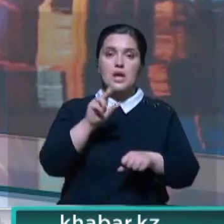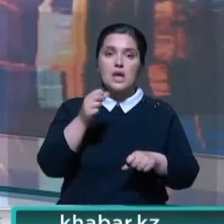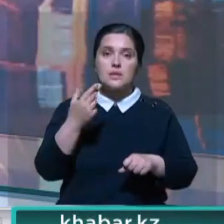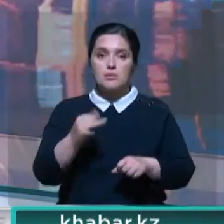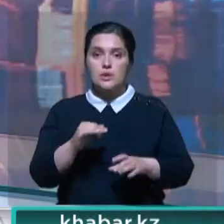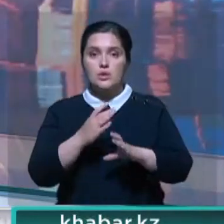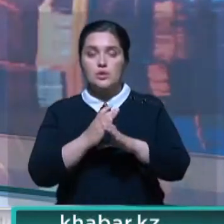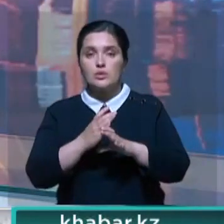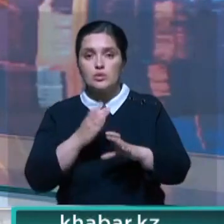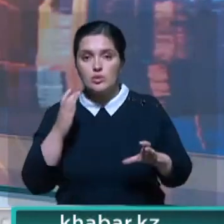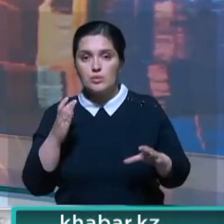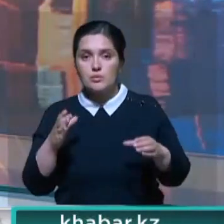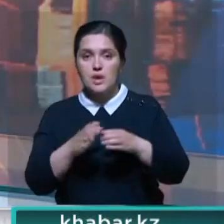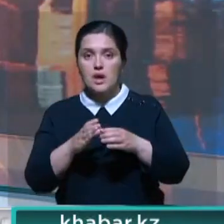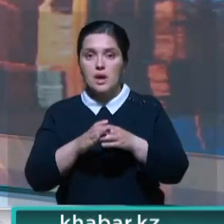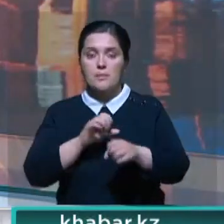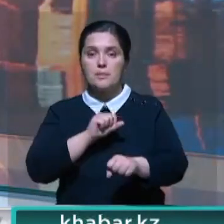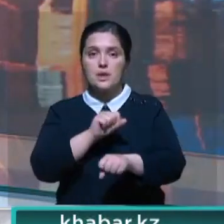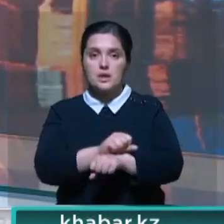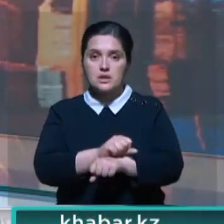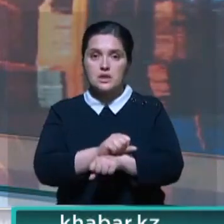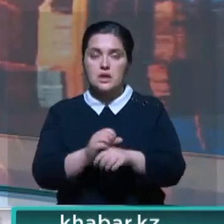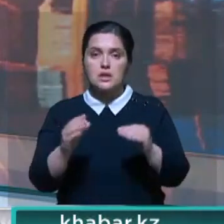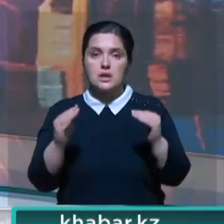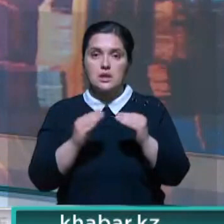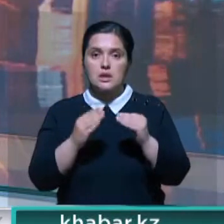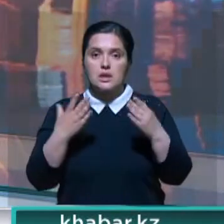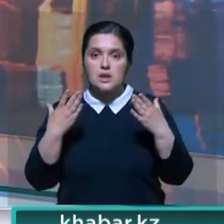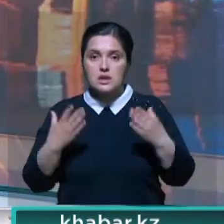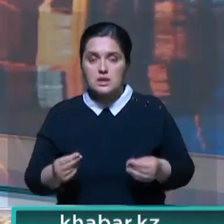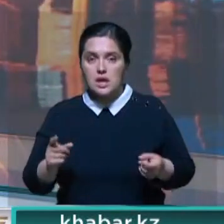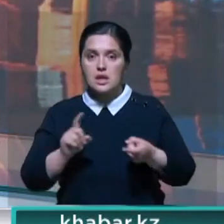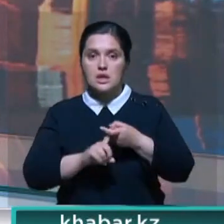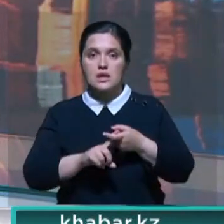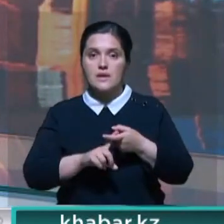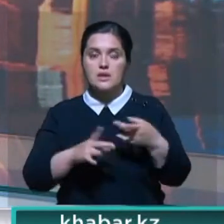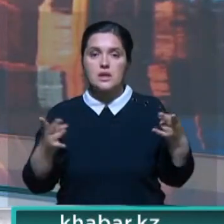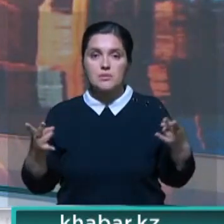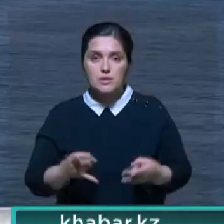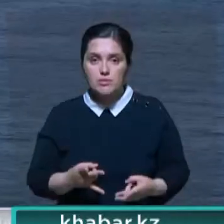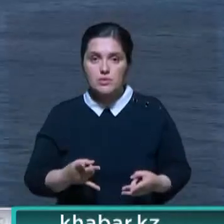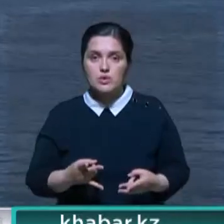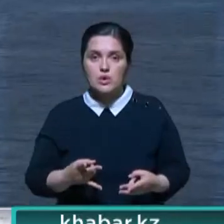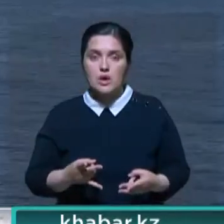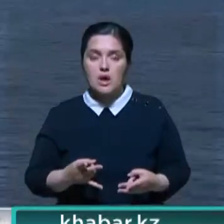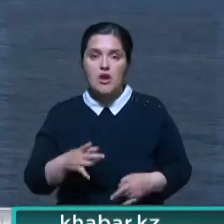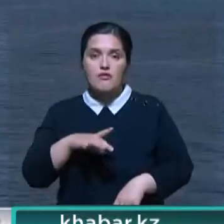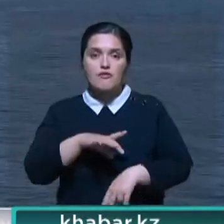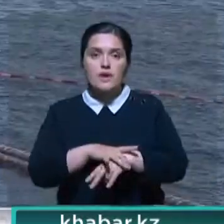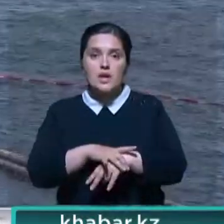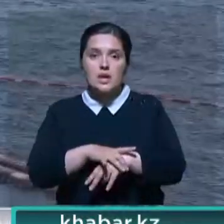причальных устройств Каспийского трубопроводного консорциума приостановлено на 10 дней. Это связано с необходимостью